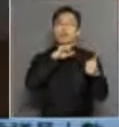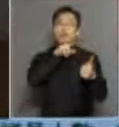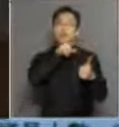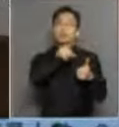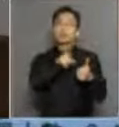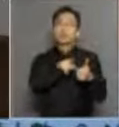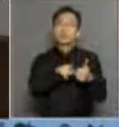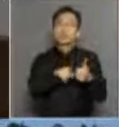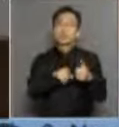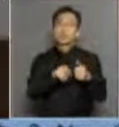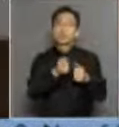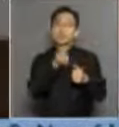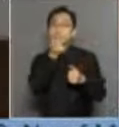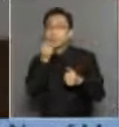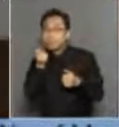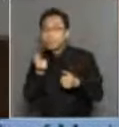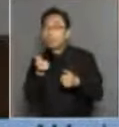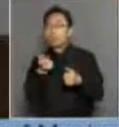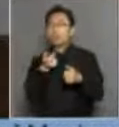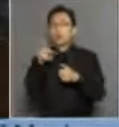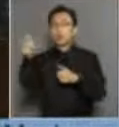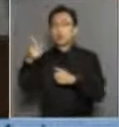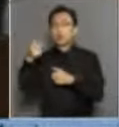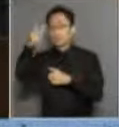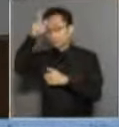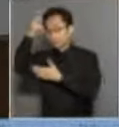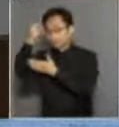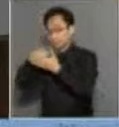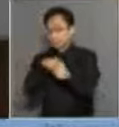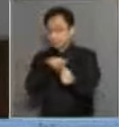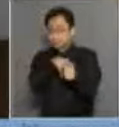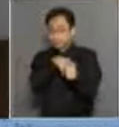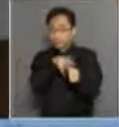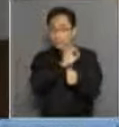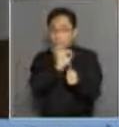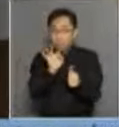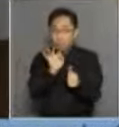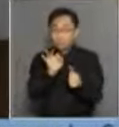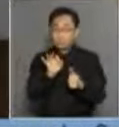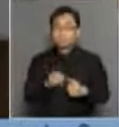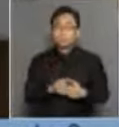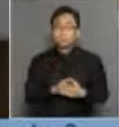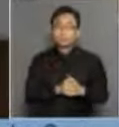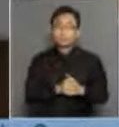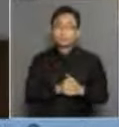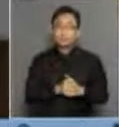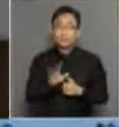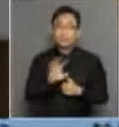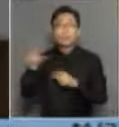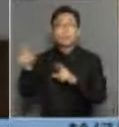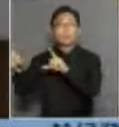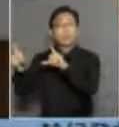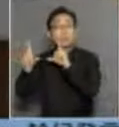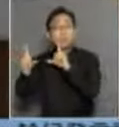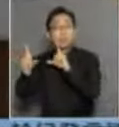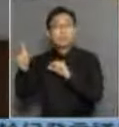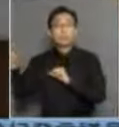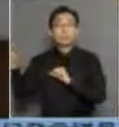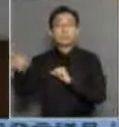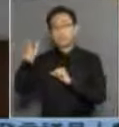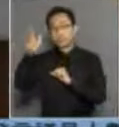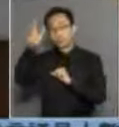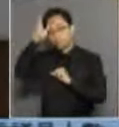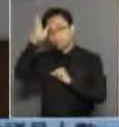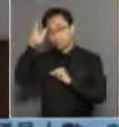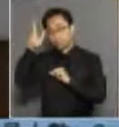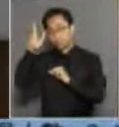有沒有一套約制他的機制。當時答覆我那位，我不敢說他芝麻綠豆官，